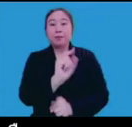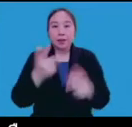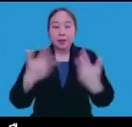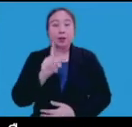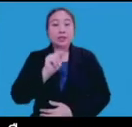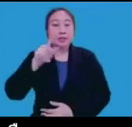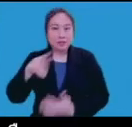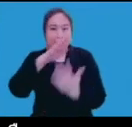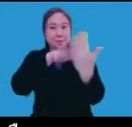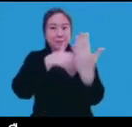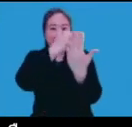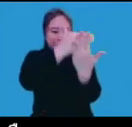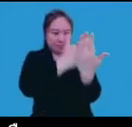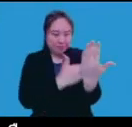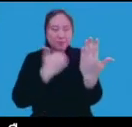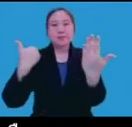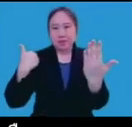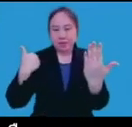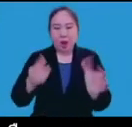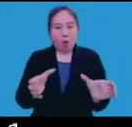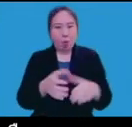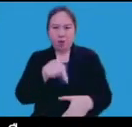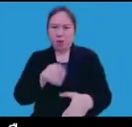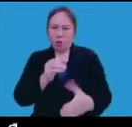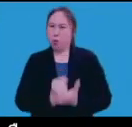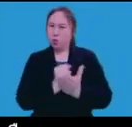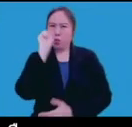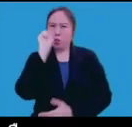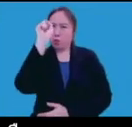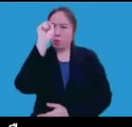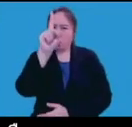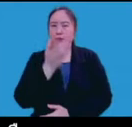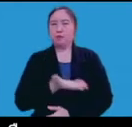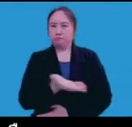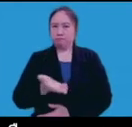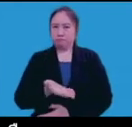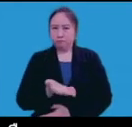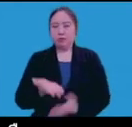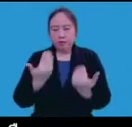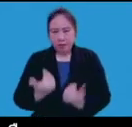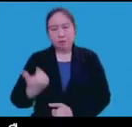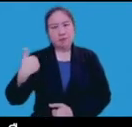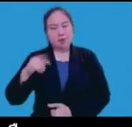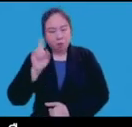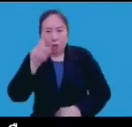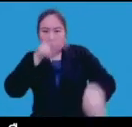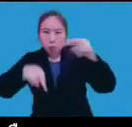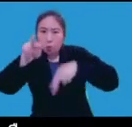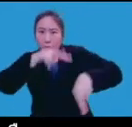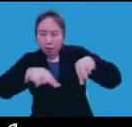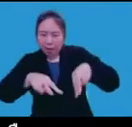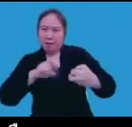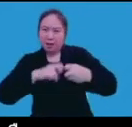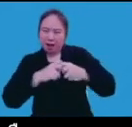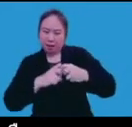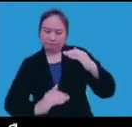ทีพีแมปนั้นนะคะจะมีทั้งกลุ่มที่จะต้องได้รับการช่วยเหลืออย่างเร่งด่วนแล้วก็เป็นคนที่จะต้องได้รับการดูแลให้พ้น